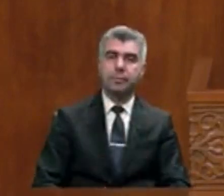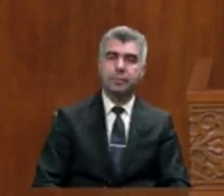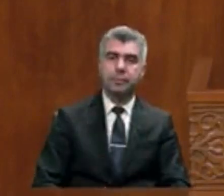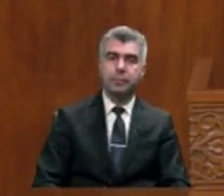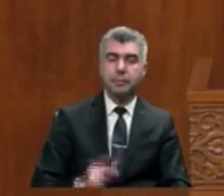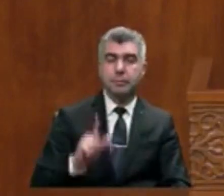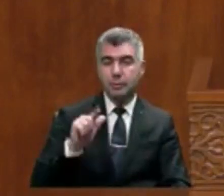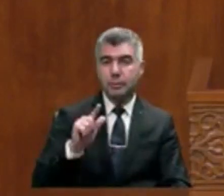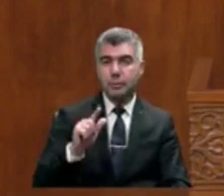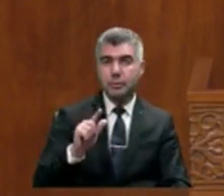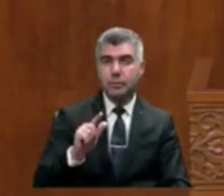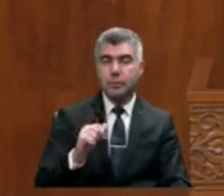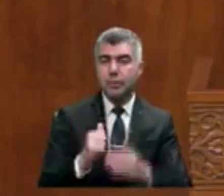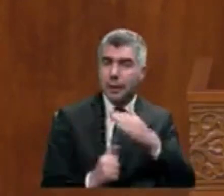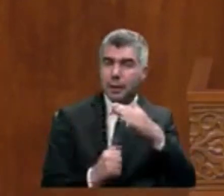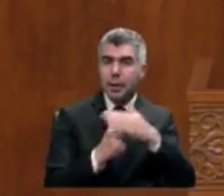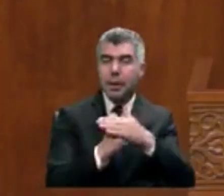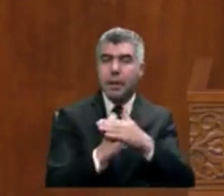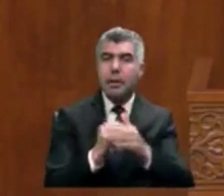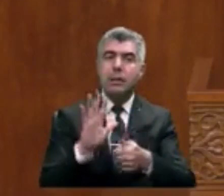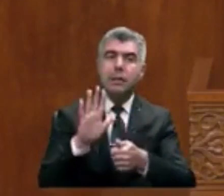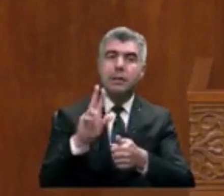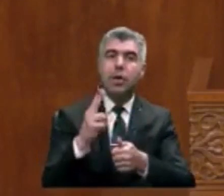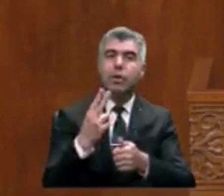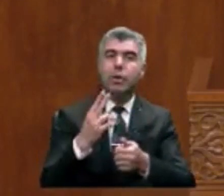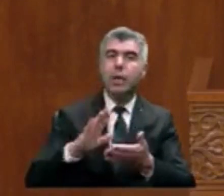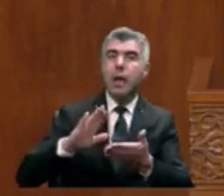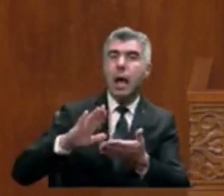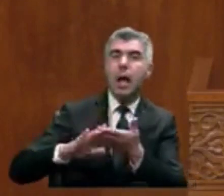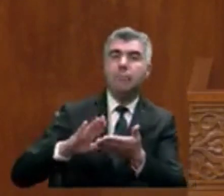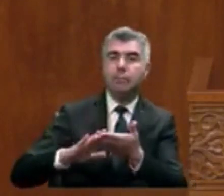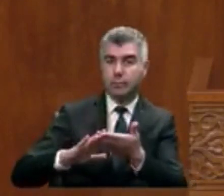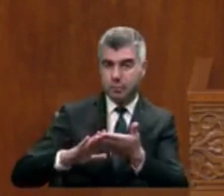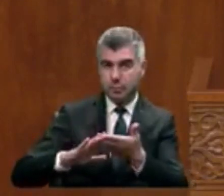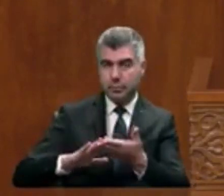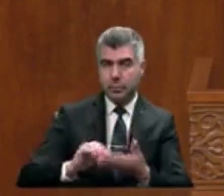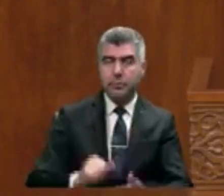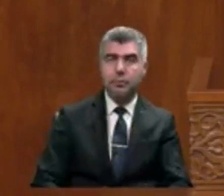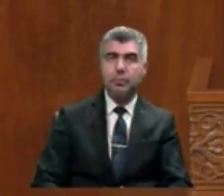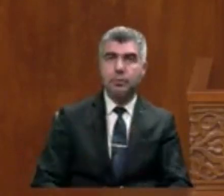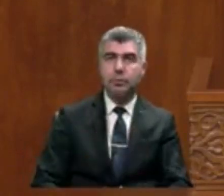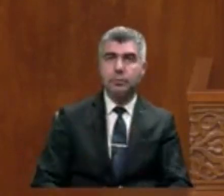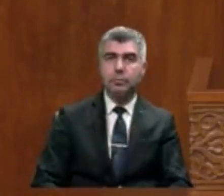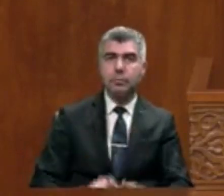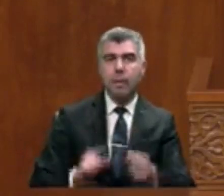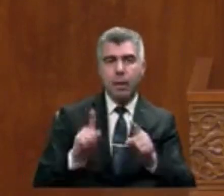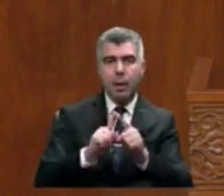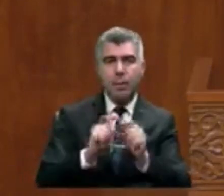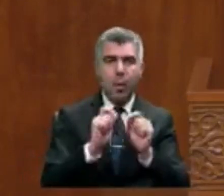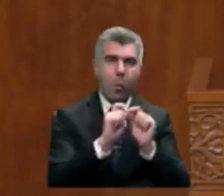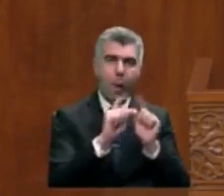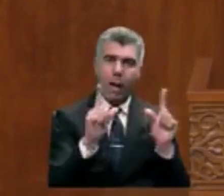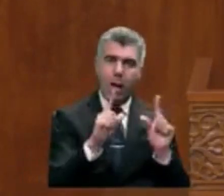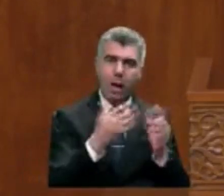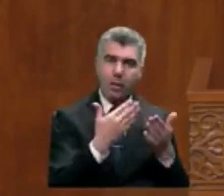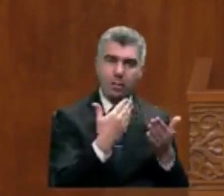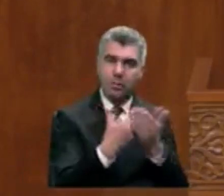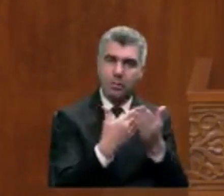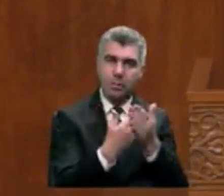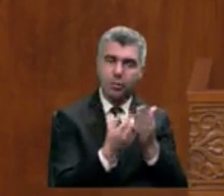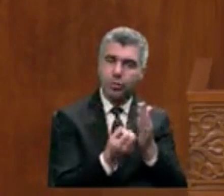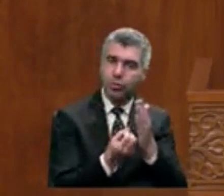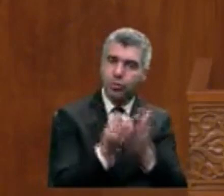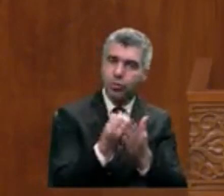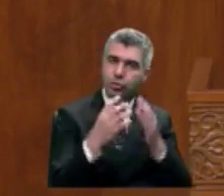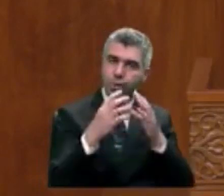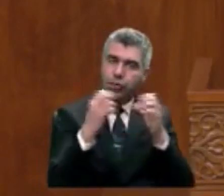السقف ديال 26 26 سنه باش تكون عندكم تصور واضح كيف ما قلت بان